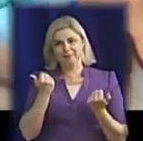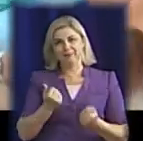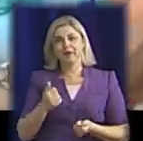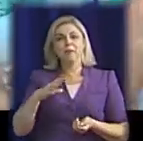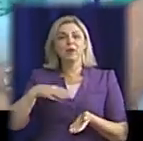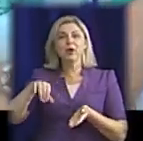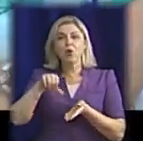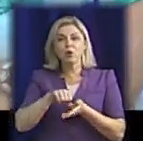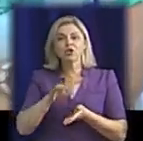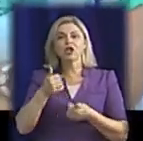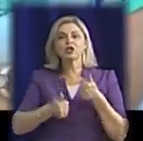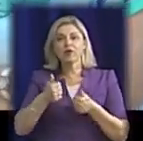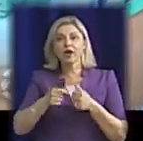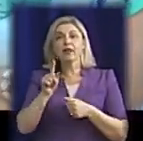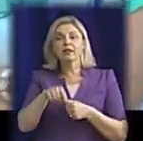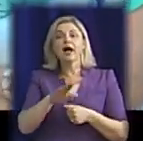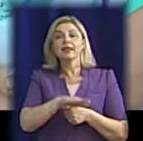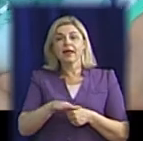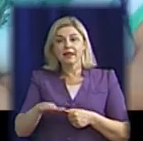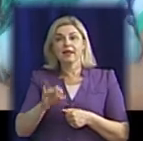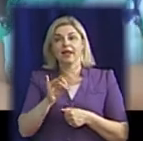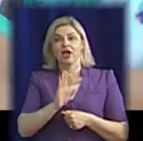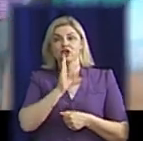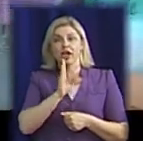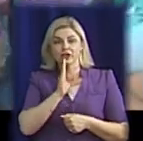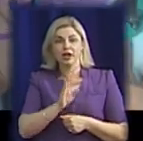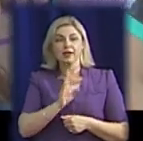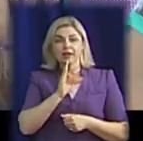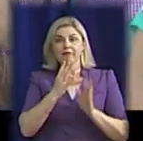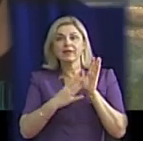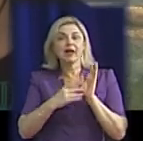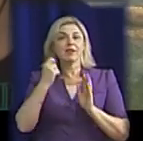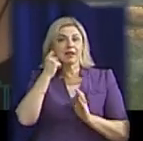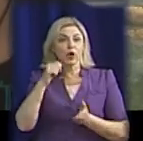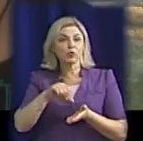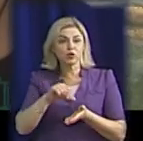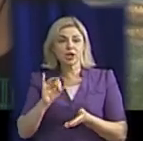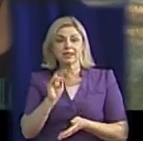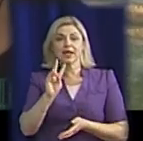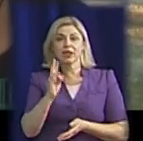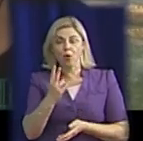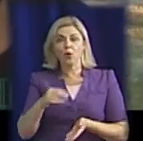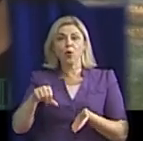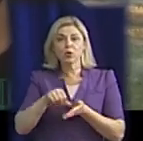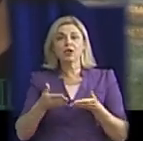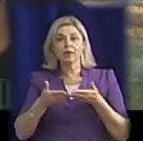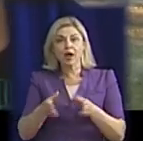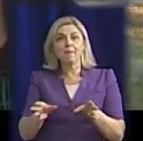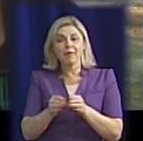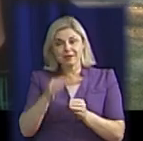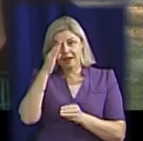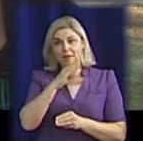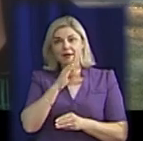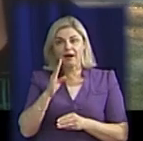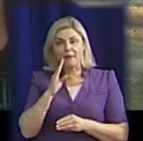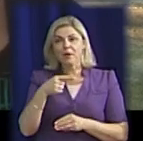Брали участь у перегонах навіть жінки та діти. Дар'я Кубицька, 9-річна учасниця з Миколаєва, брала участь в регаті разом з батьками.